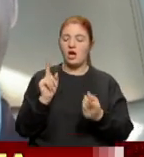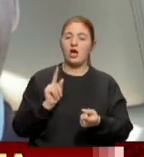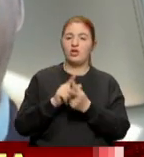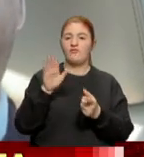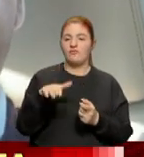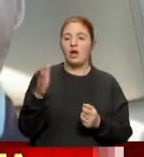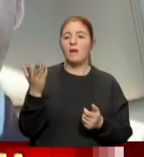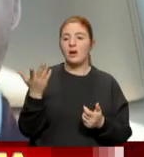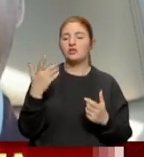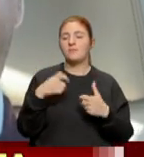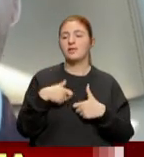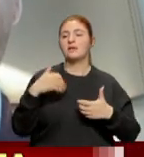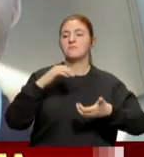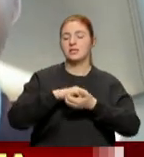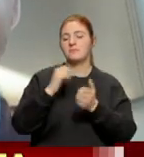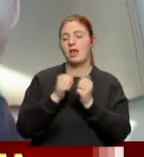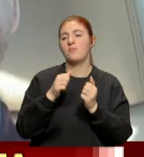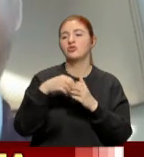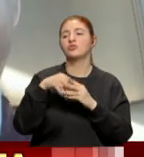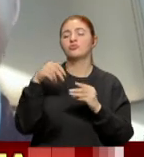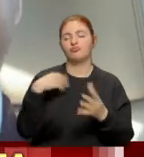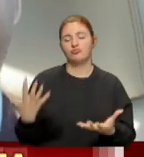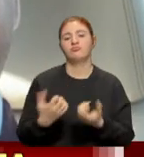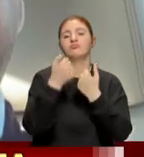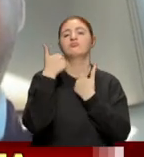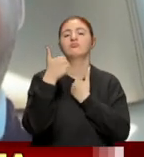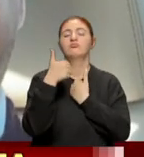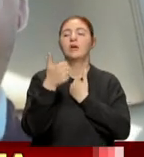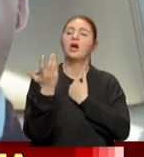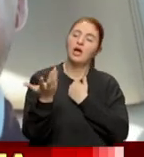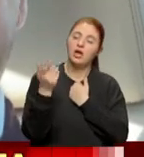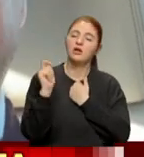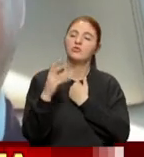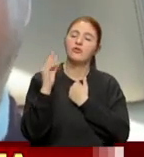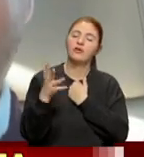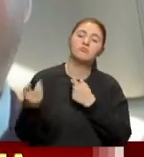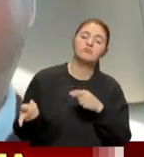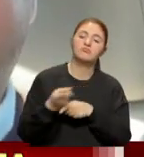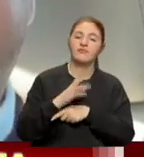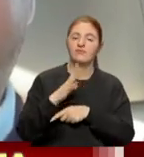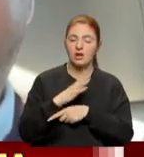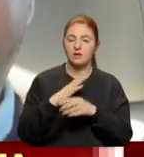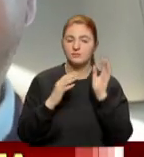karşıyayız. Ama milli birlik ve beraberlik içerisinde biz bunu da aşarız. Fakat yapılacak çok şey var.